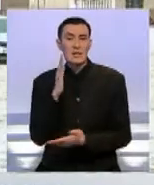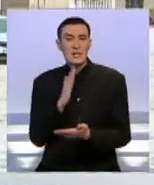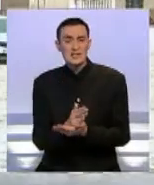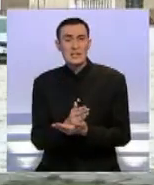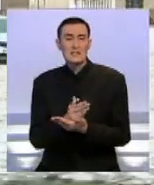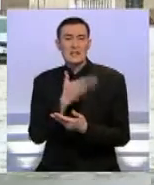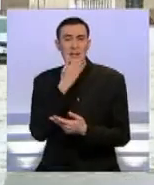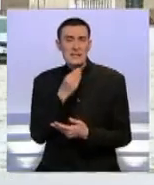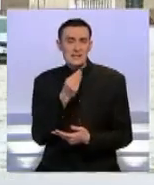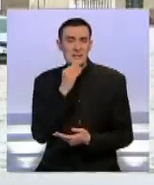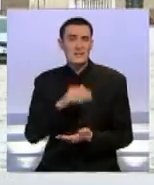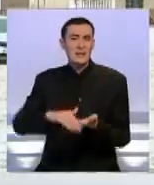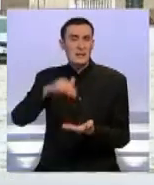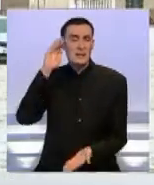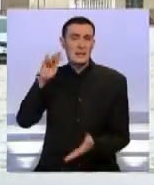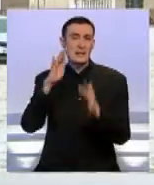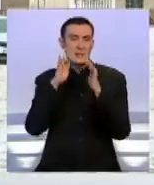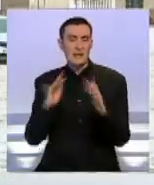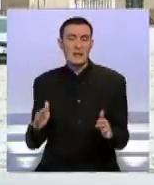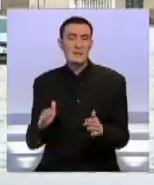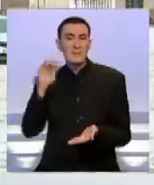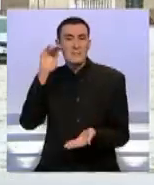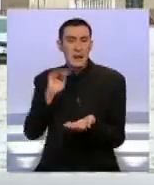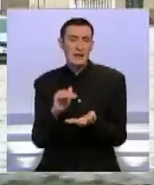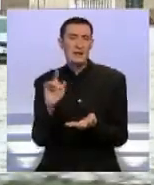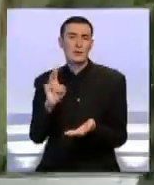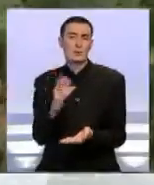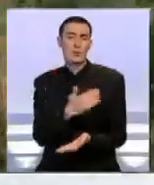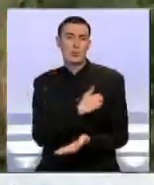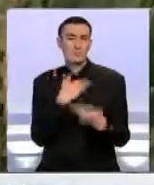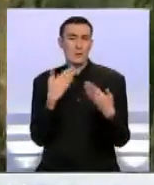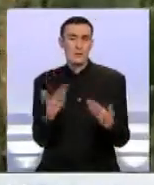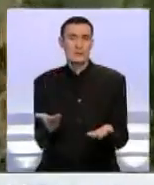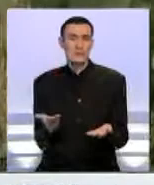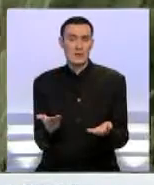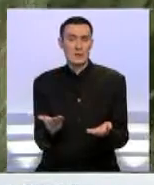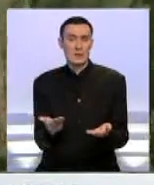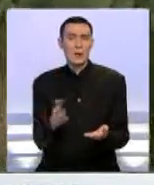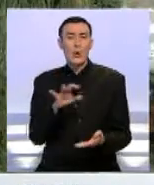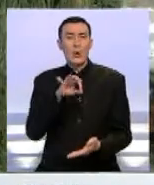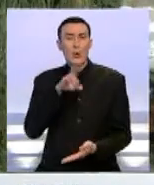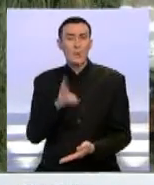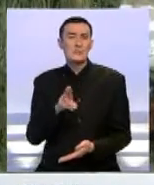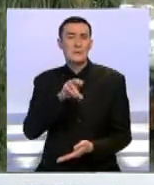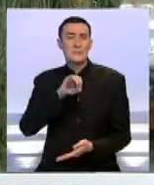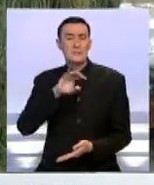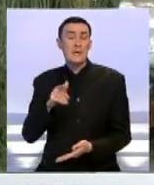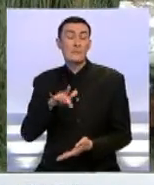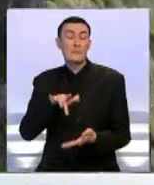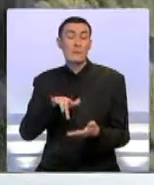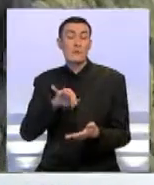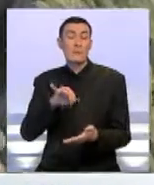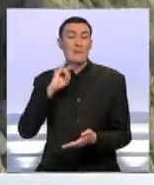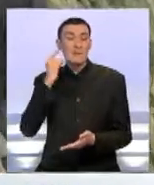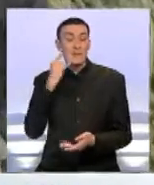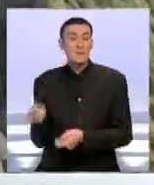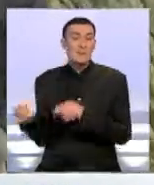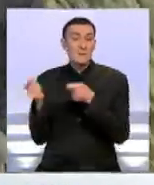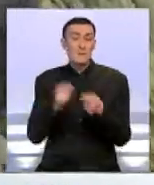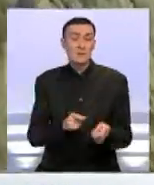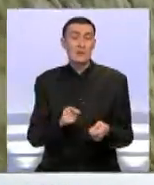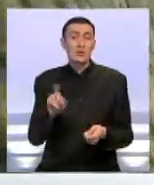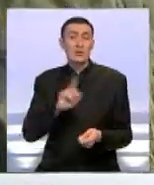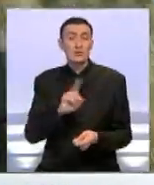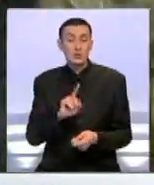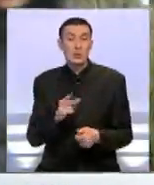пушистые, и длинные, и большие, и разные есть абсолютно, и маленькие, кому надо. Курган, Омск, Пермь, елки в Павлодар везут отовсюду и,